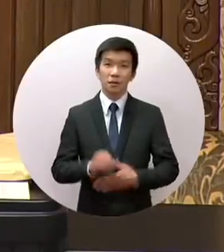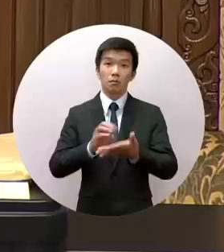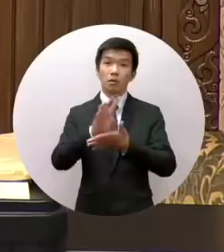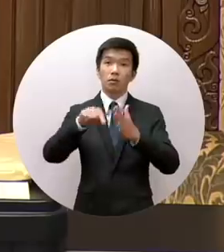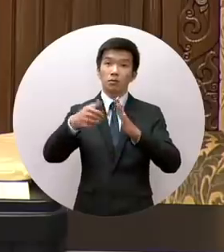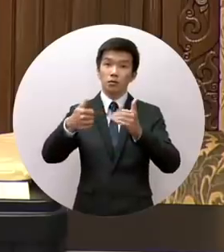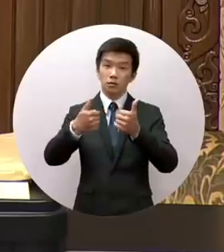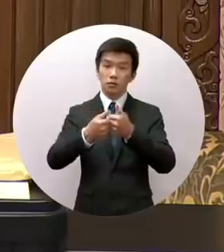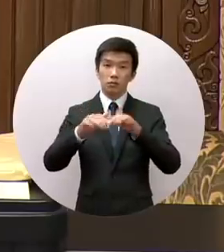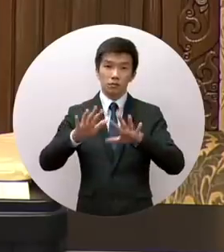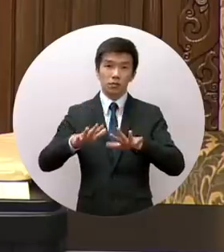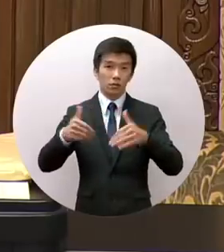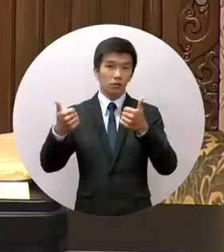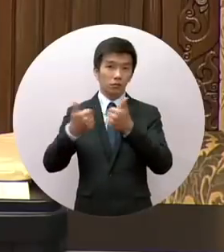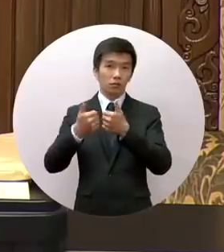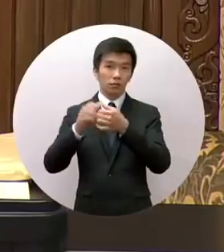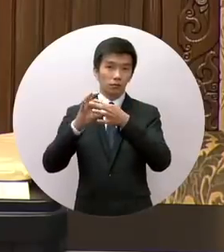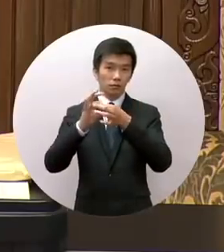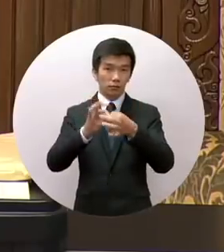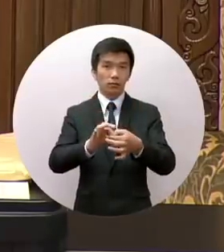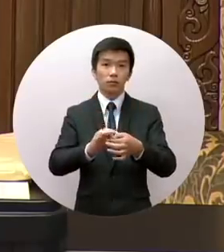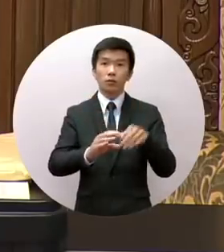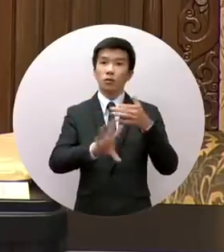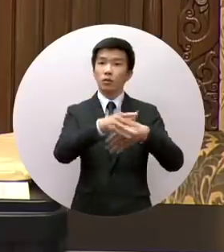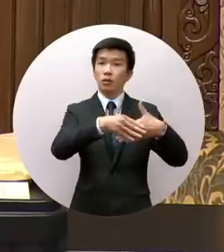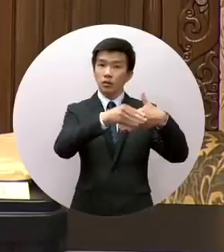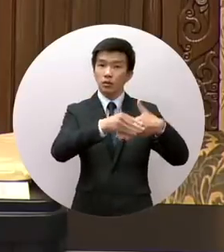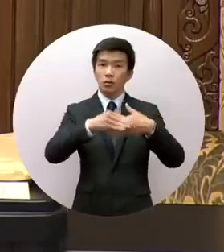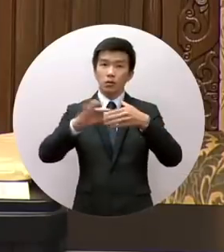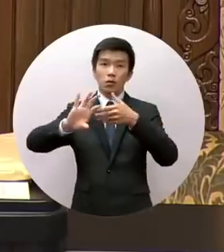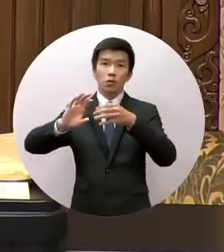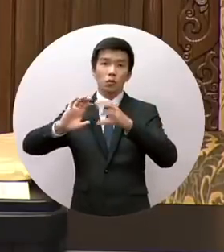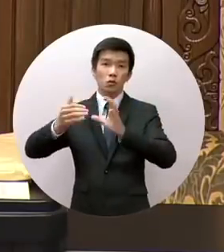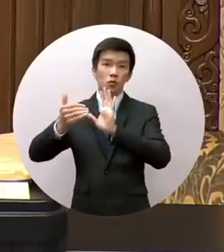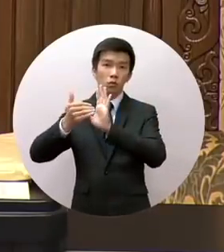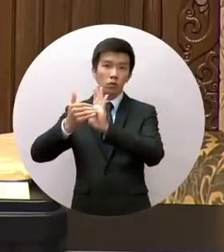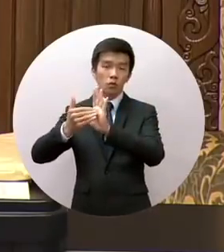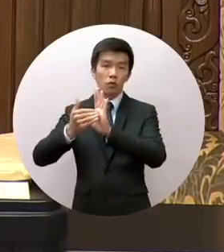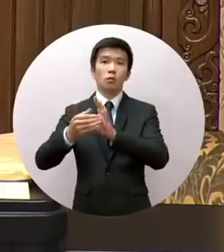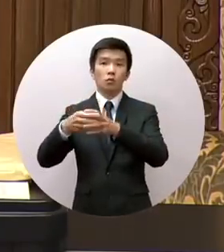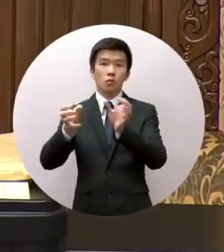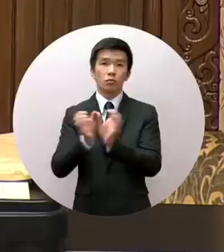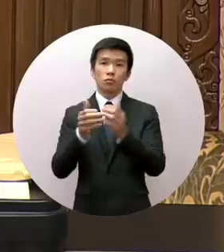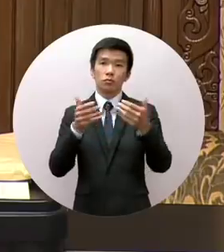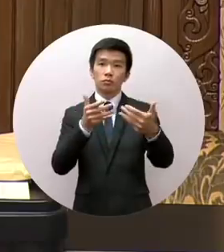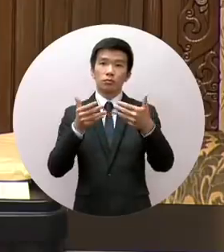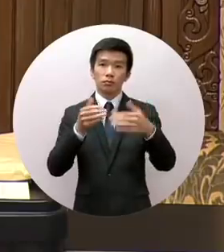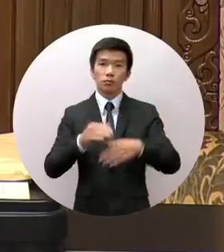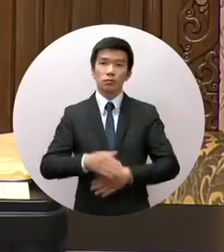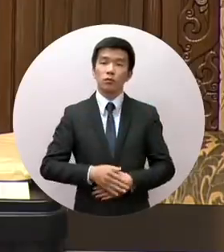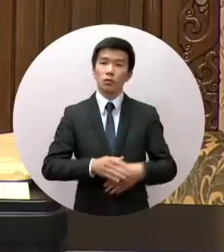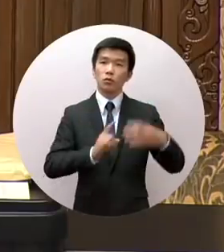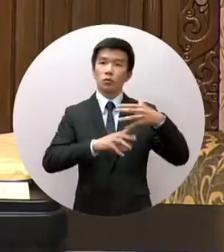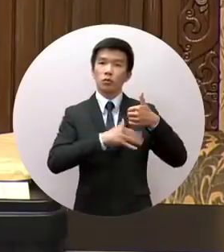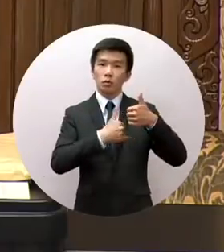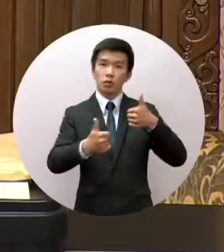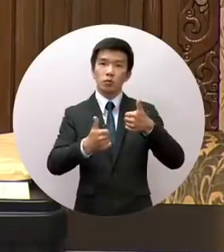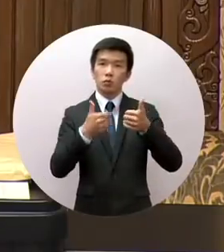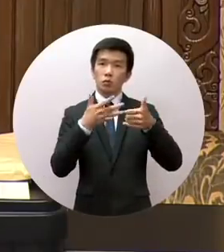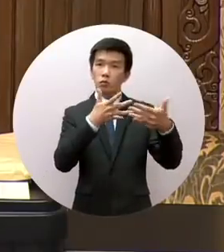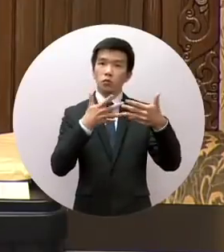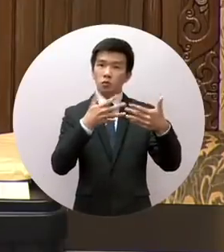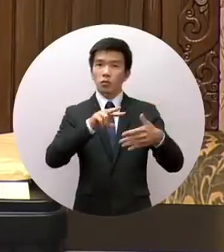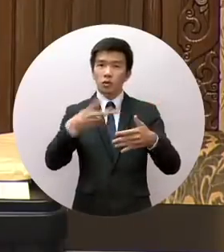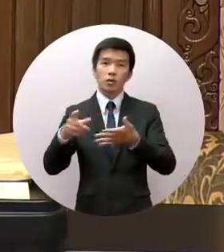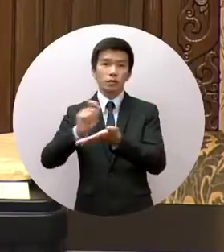法务院会现在继续开会，进行外交及国防组之质询。众嘉宾委员之质询已书面